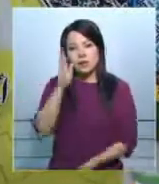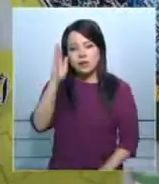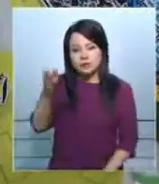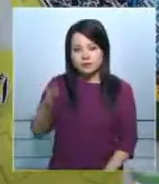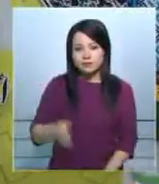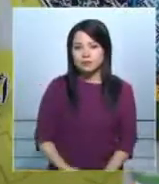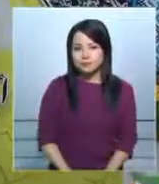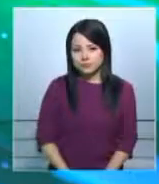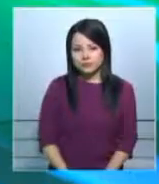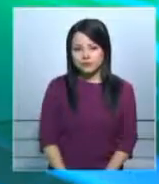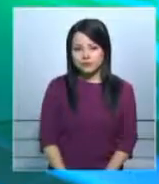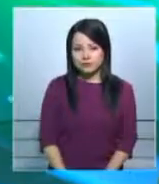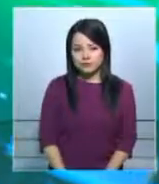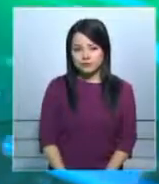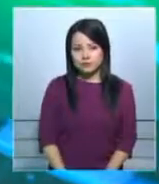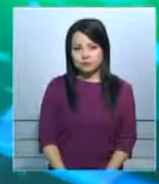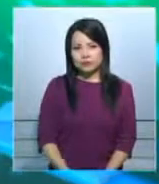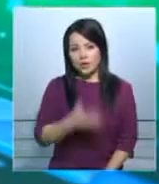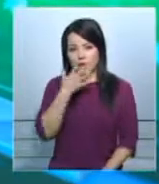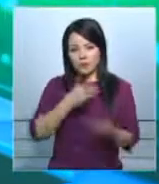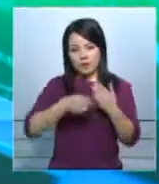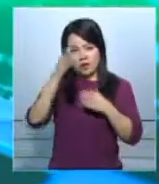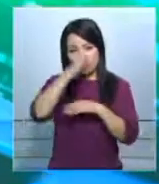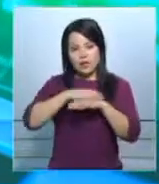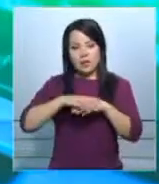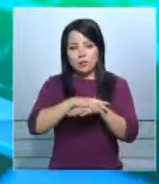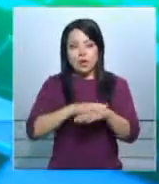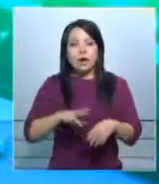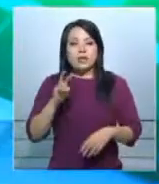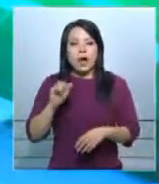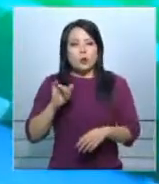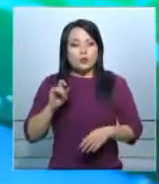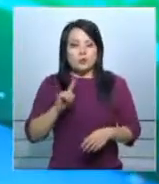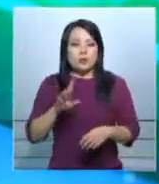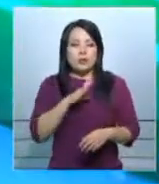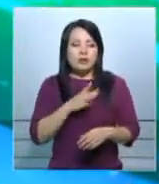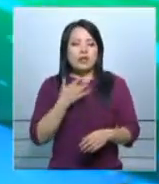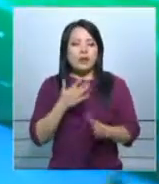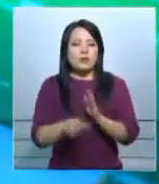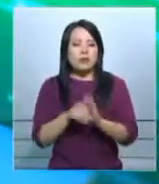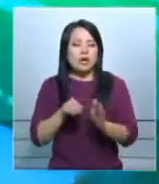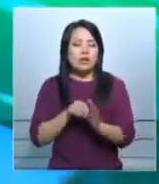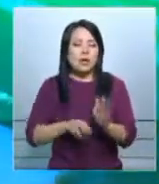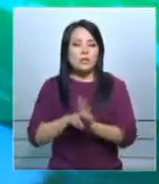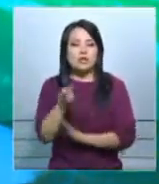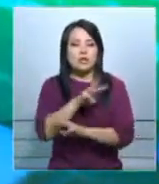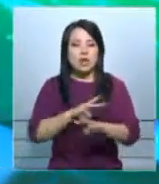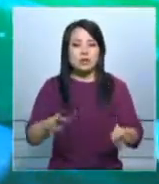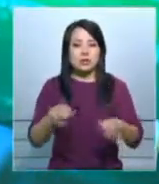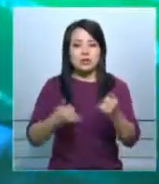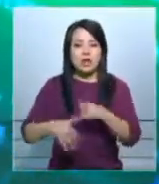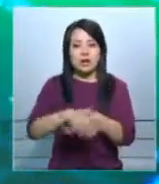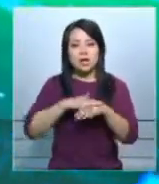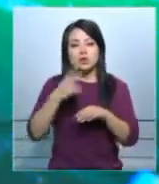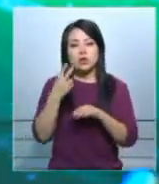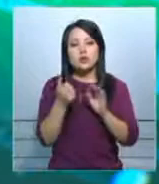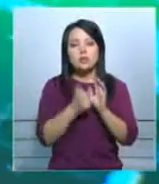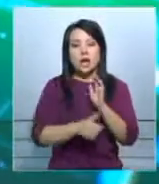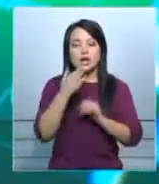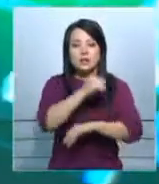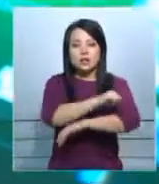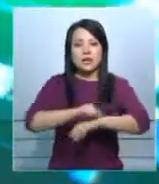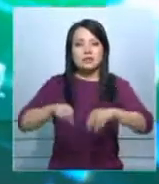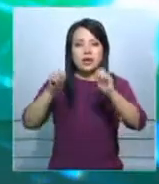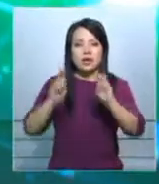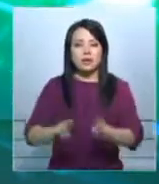KZ. Ал өз елімізде наурызда өтетін мәжіліс сайлауына қатысу үшін бүгінге дейін 260 шетелдік